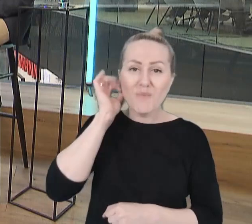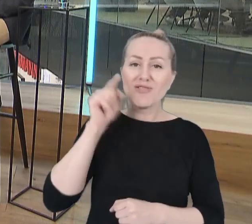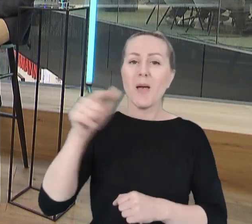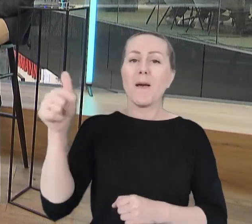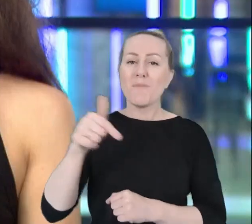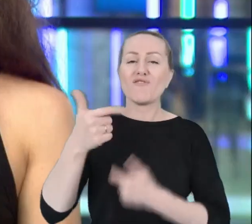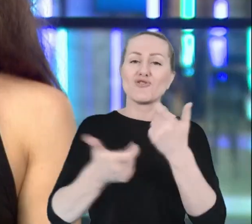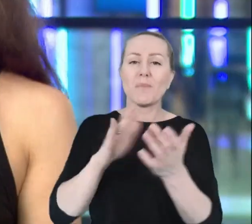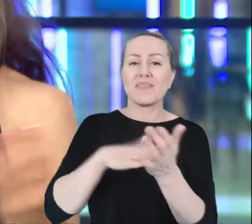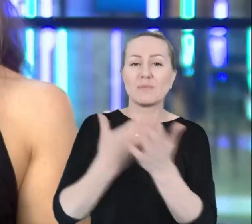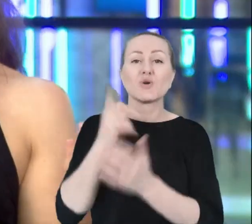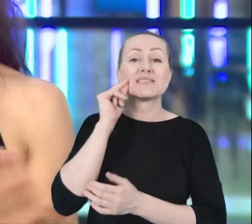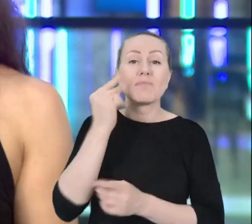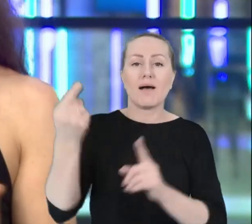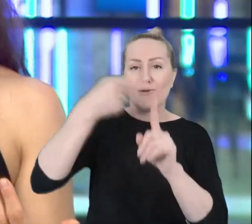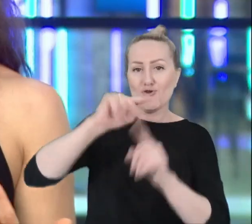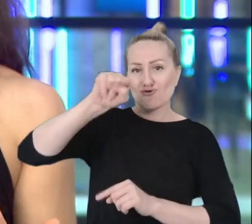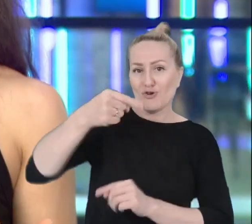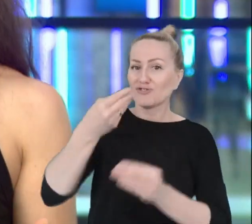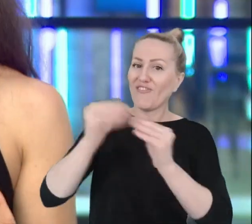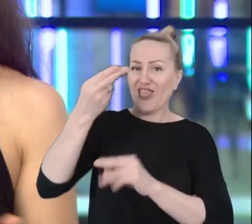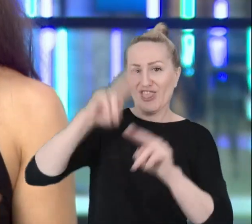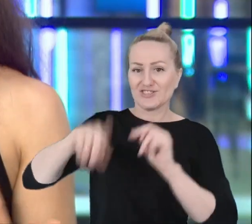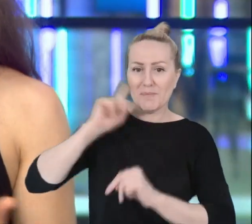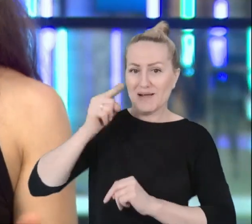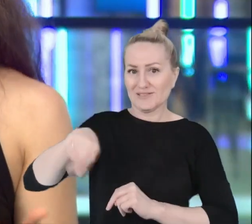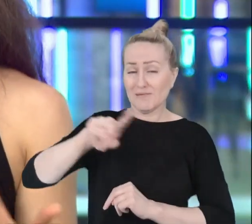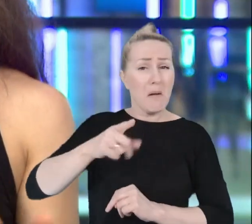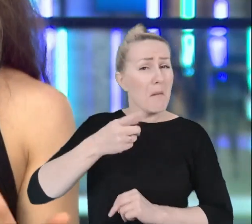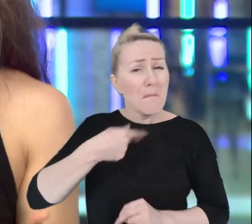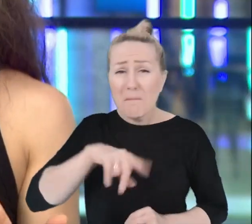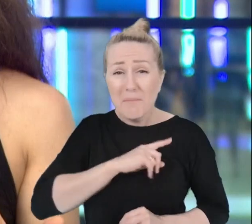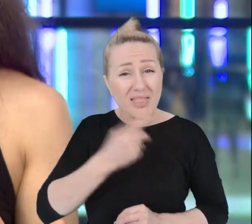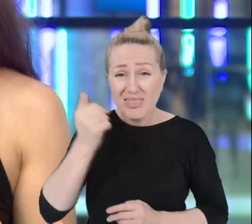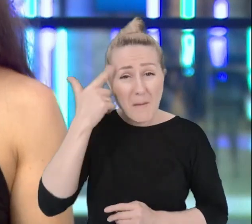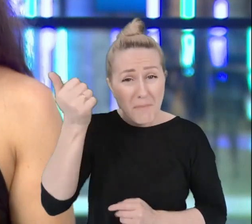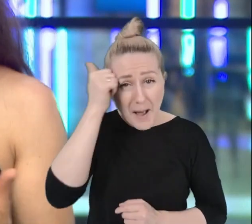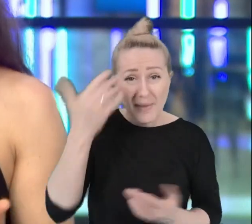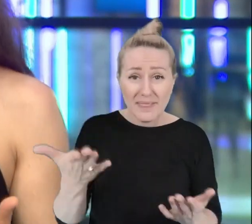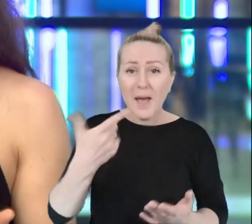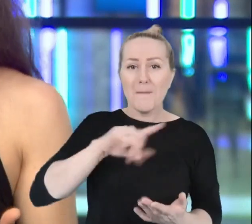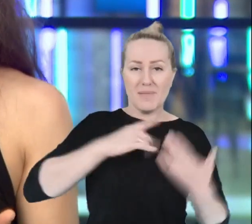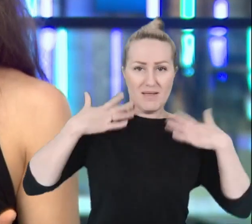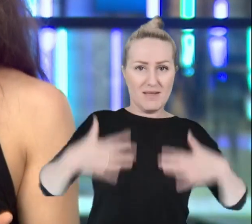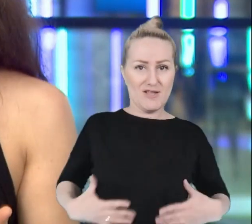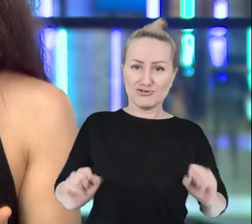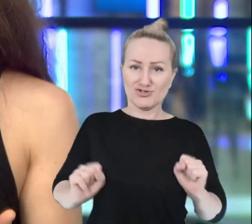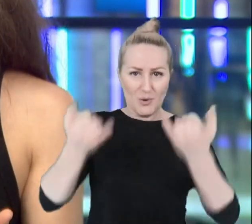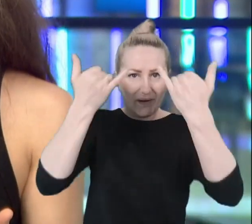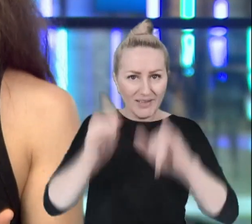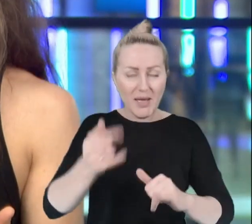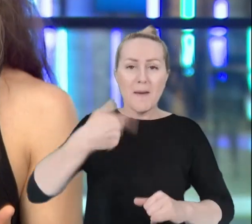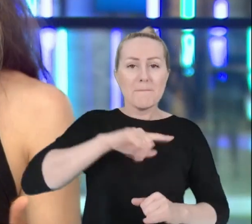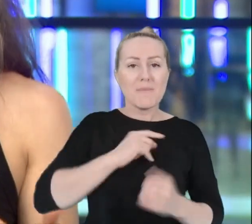godzinę dłużej niż mężczyźni. I zapominamy o tym, jakby zapominamy o tym, że mamy inne organizmy i my naprawdę w inny sposób pracujemy,